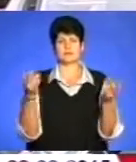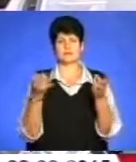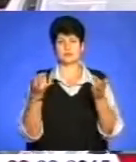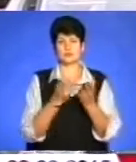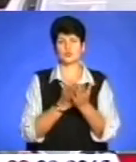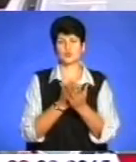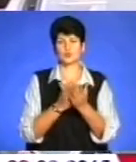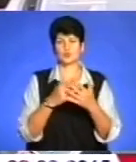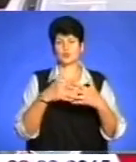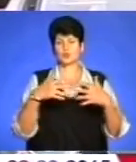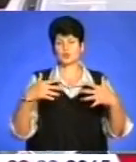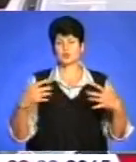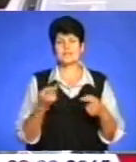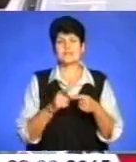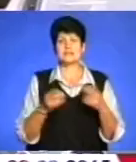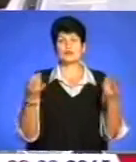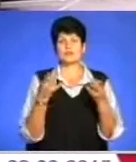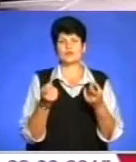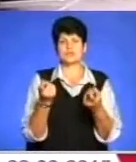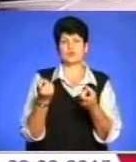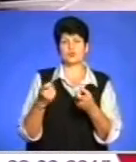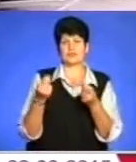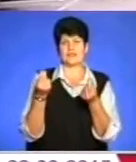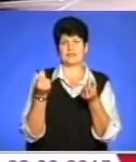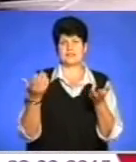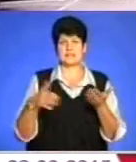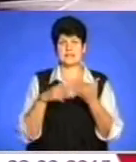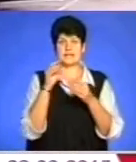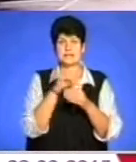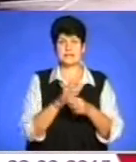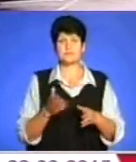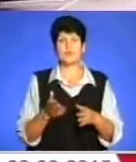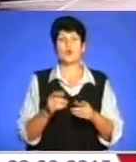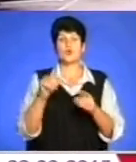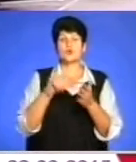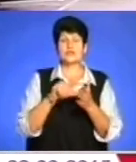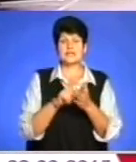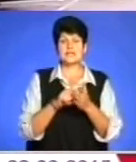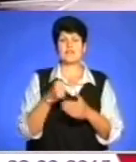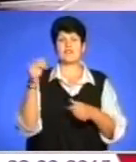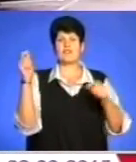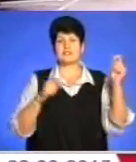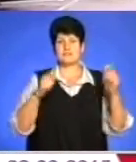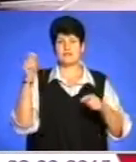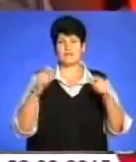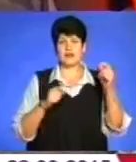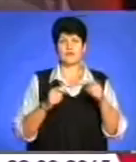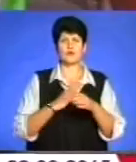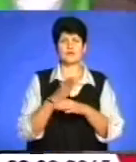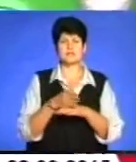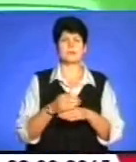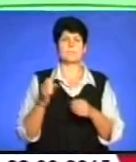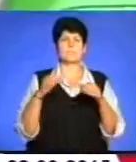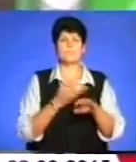інфраструктури, і відповідно це буде залучення інвестицій. Учасники фестивалю «Золота підкова», серед яких гості з Польщі, Білорусі